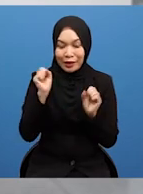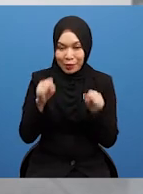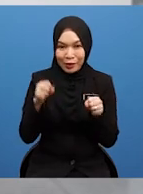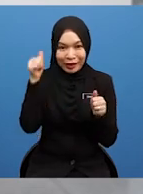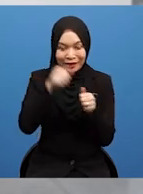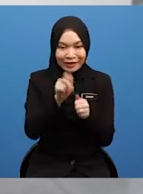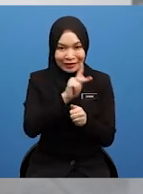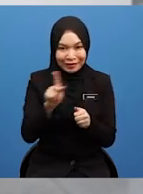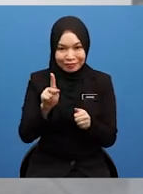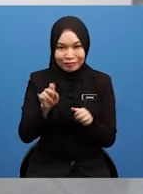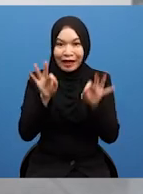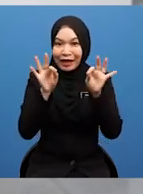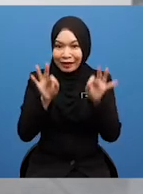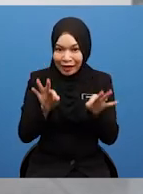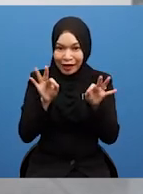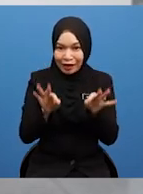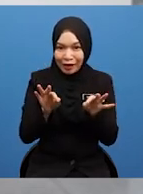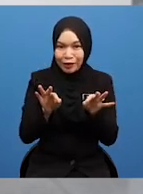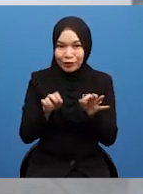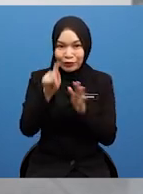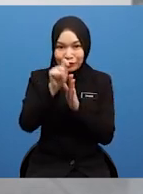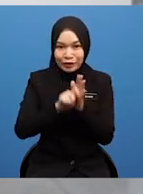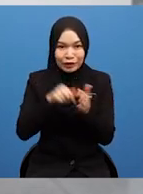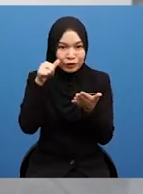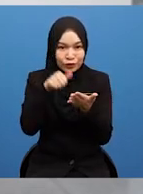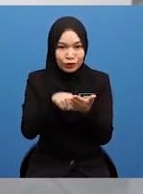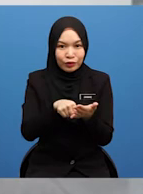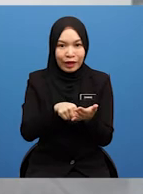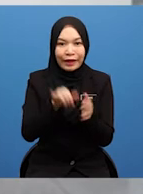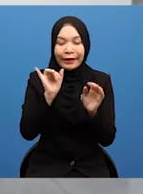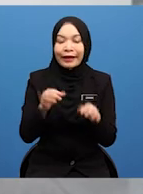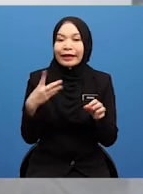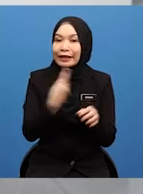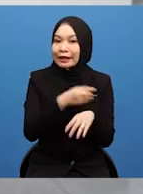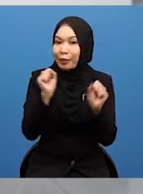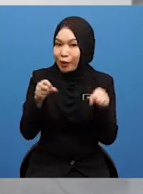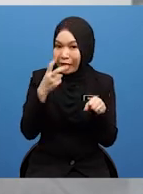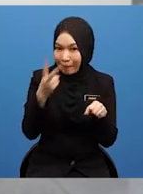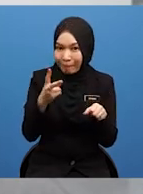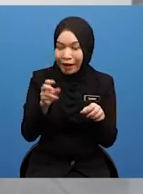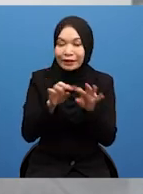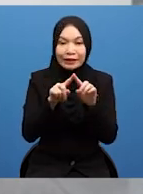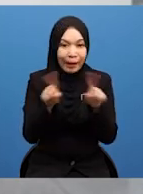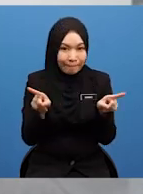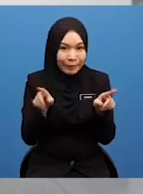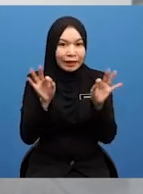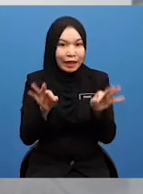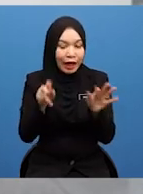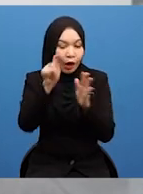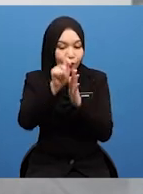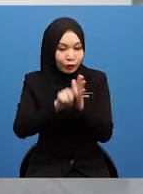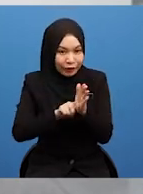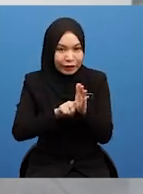tersurat Anda nampak apa yang ada di situ tersirat yang kita fikir di sebaliknya bejaji